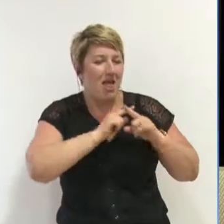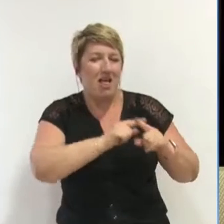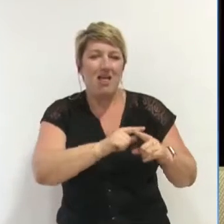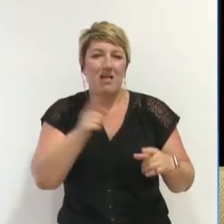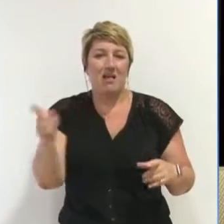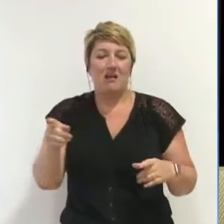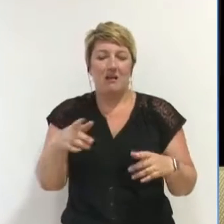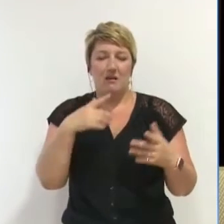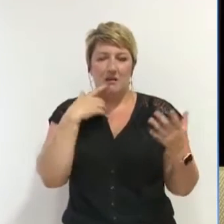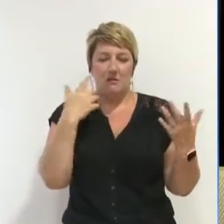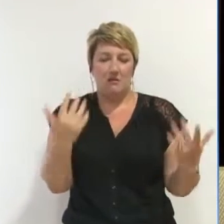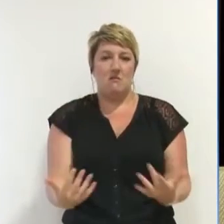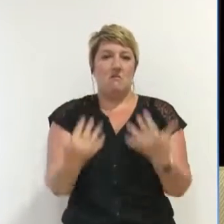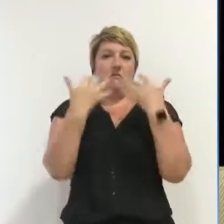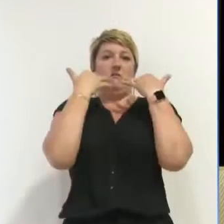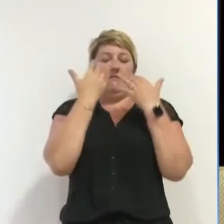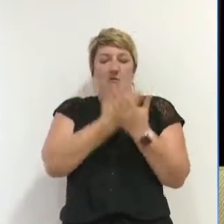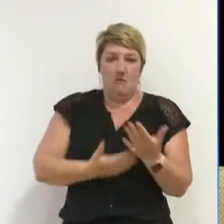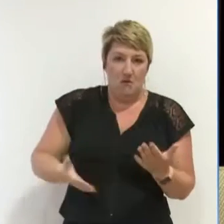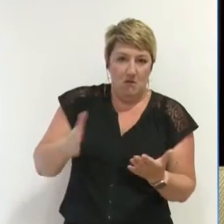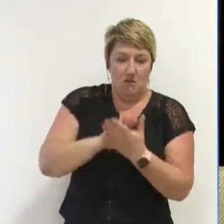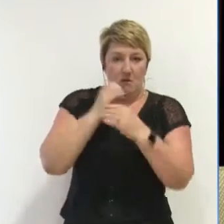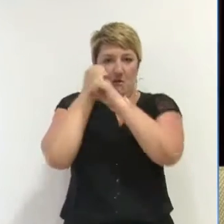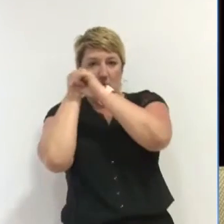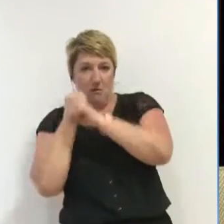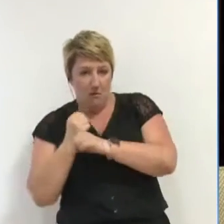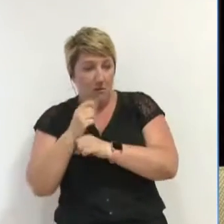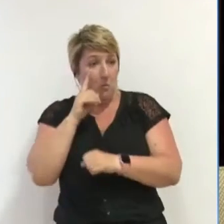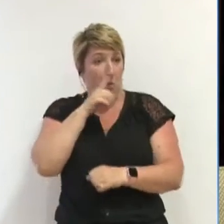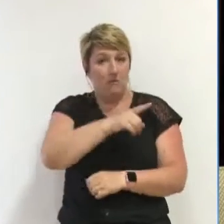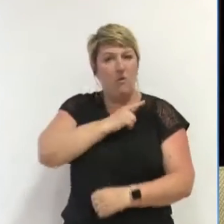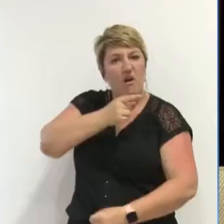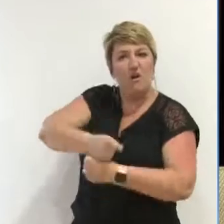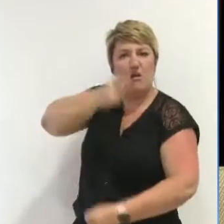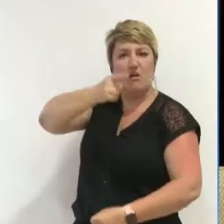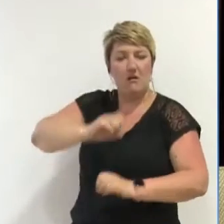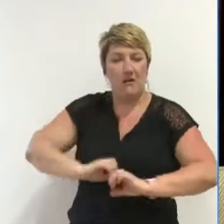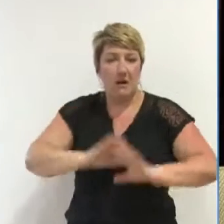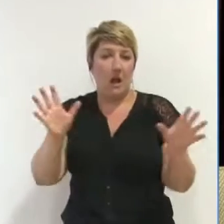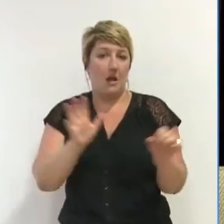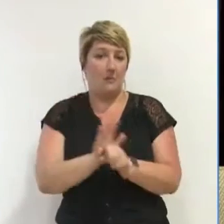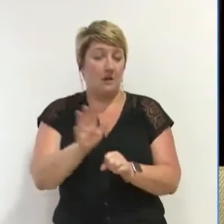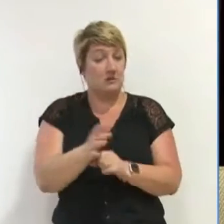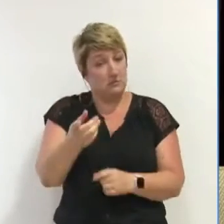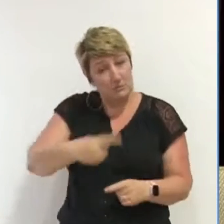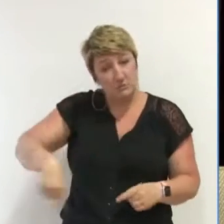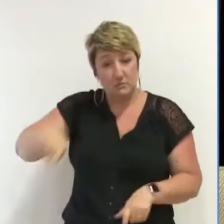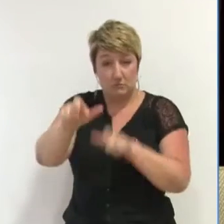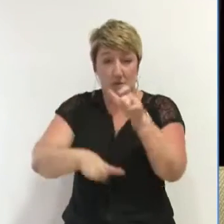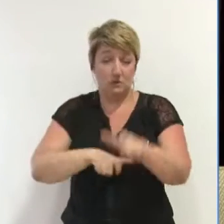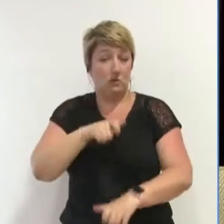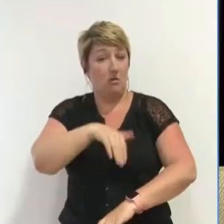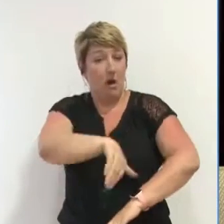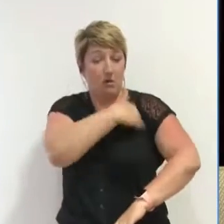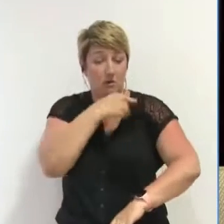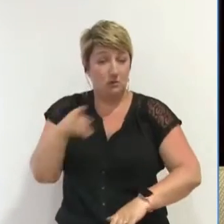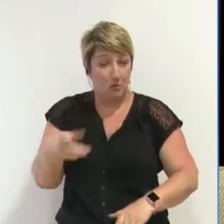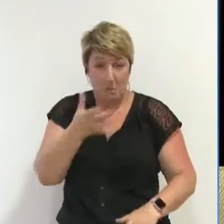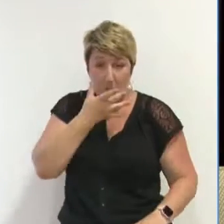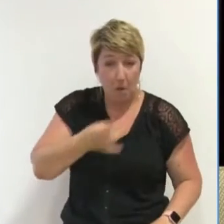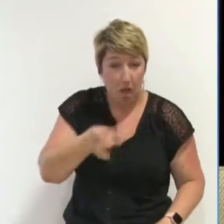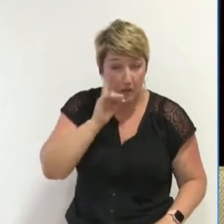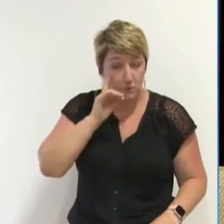l'absence de consignes claires et en l'absence de votre soutien explicite. Ces derniers expriment un malaise profond face à de nombreuses